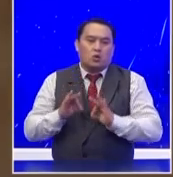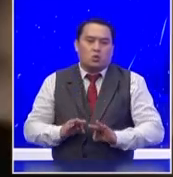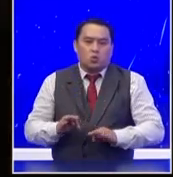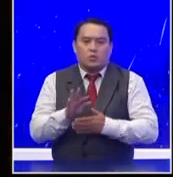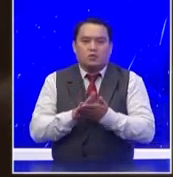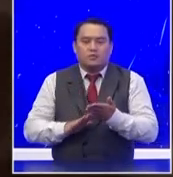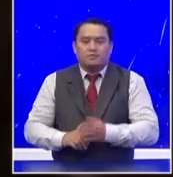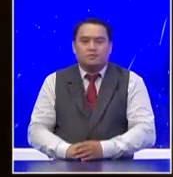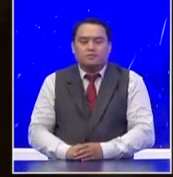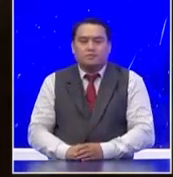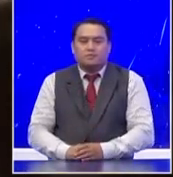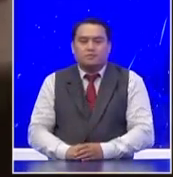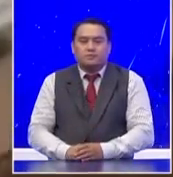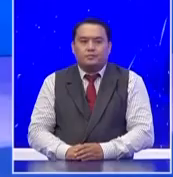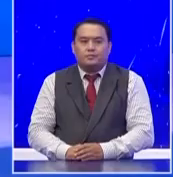прокуратуре.